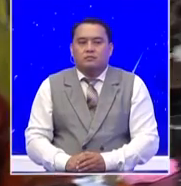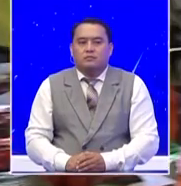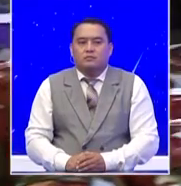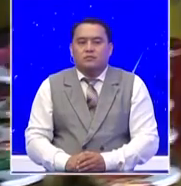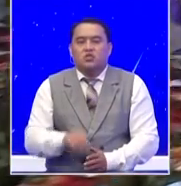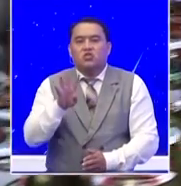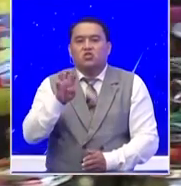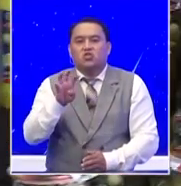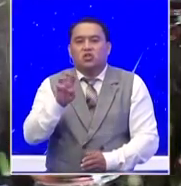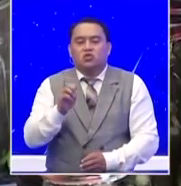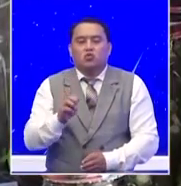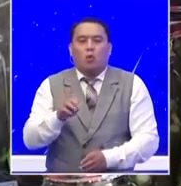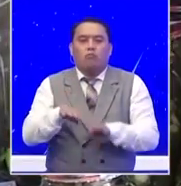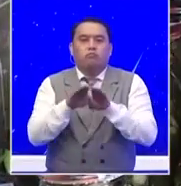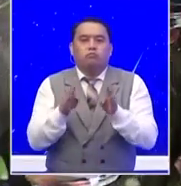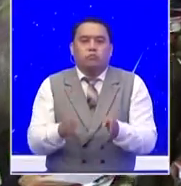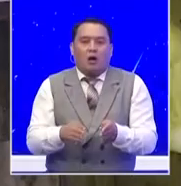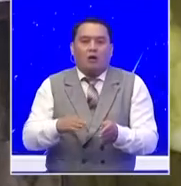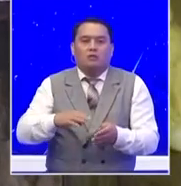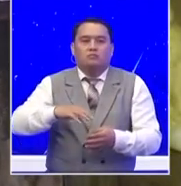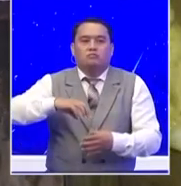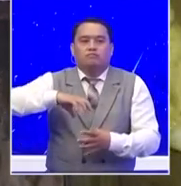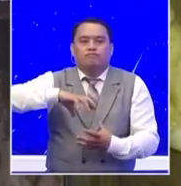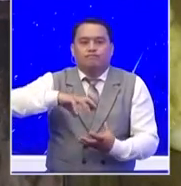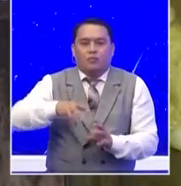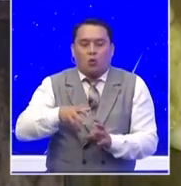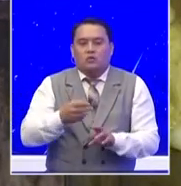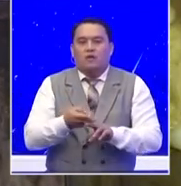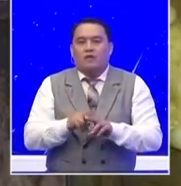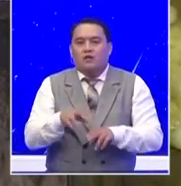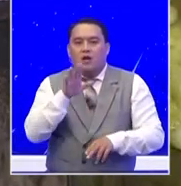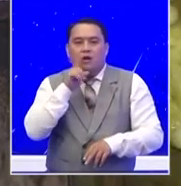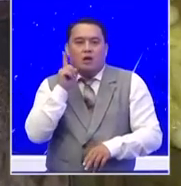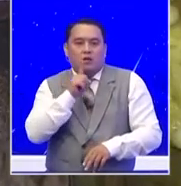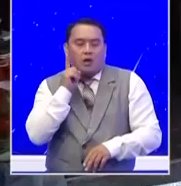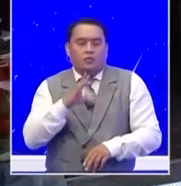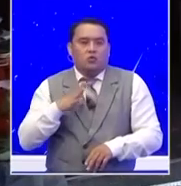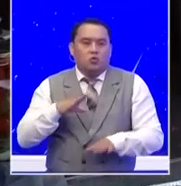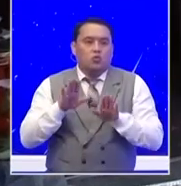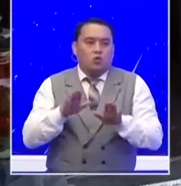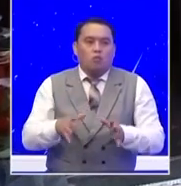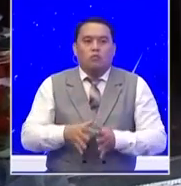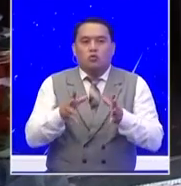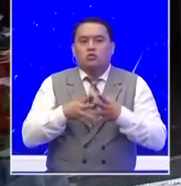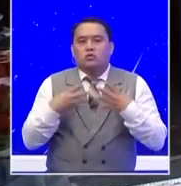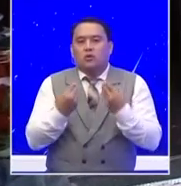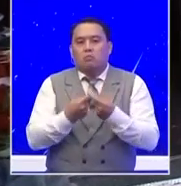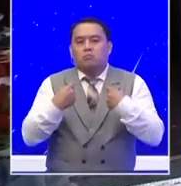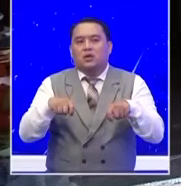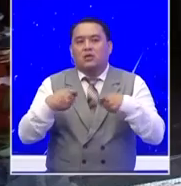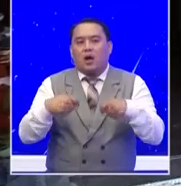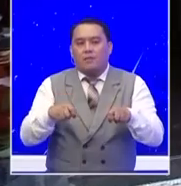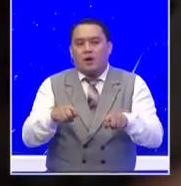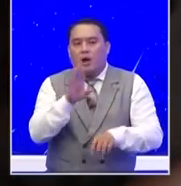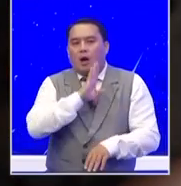Более 400 банок солений закрыла Асия Чукубасова с начала этого лета. Только заготовки предназначены не для ее большой семьи, а для продажи. По